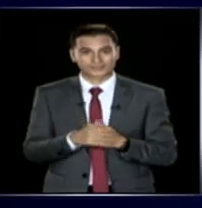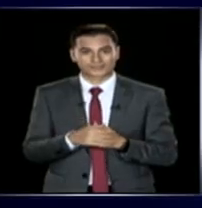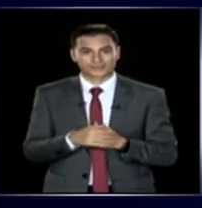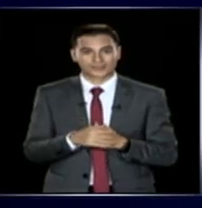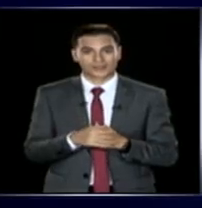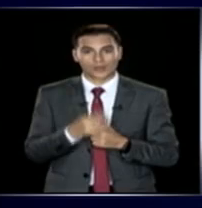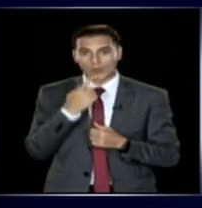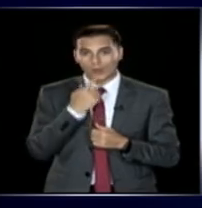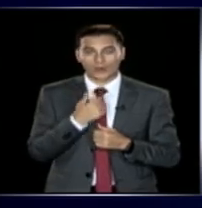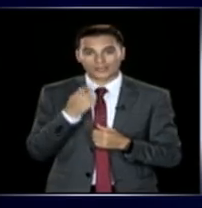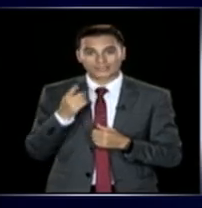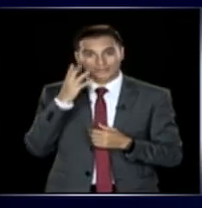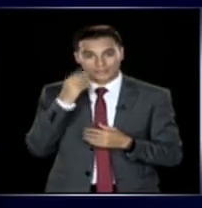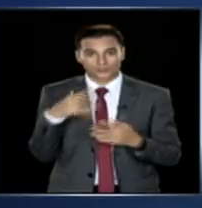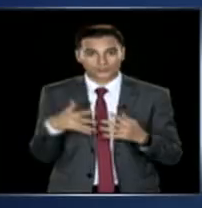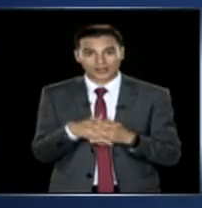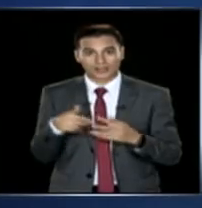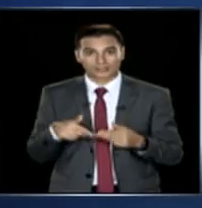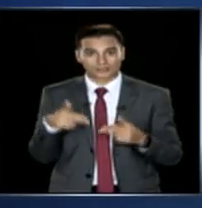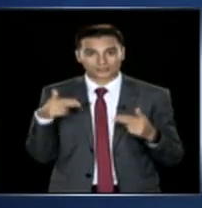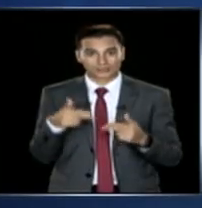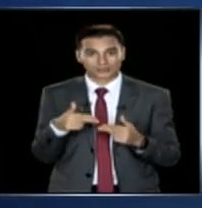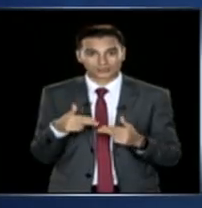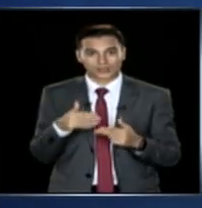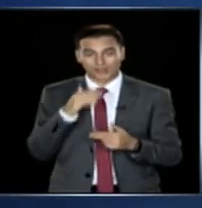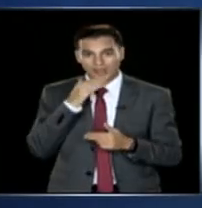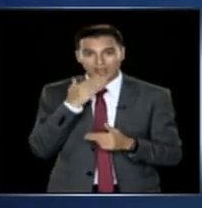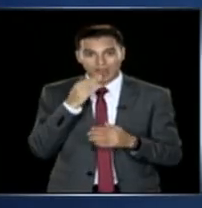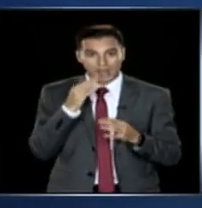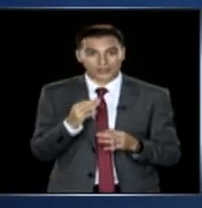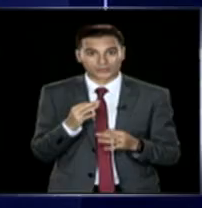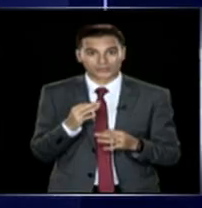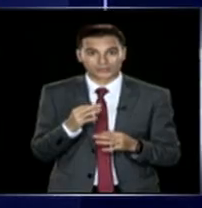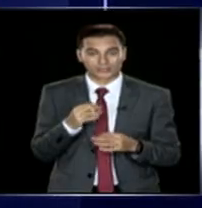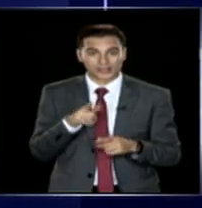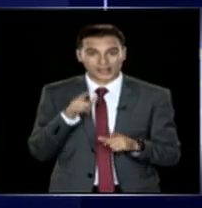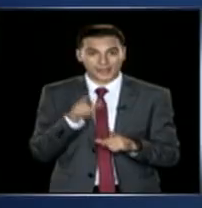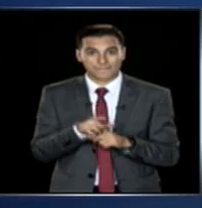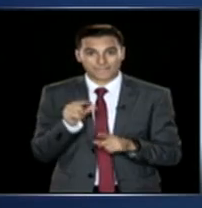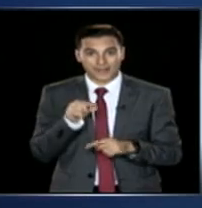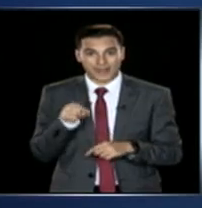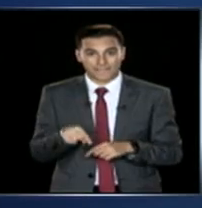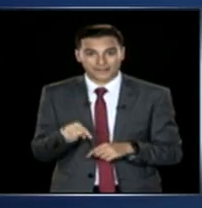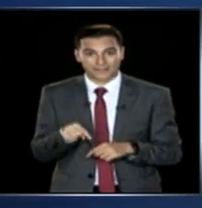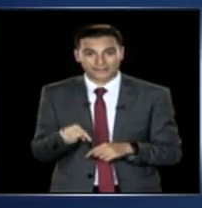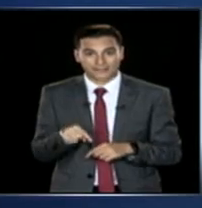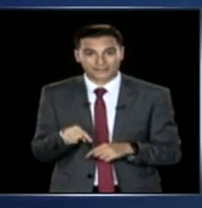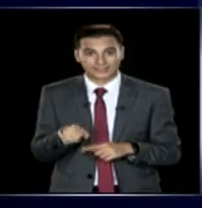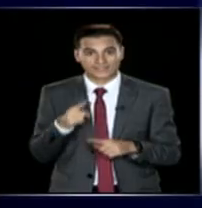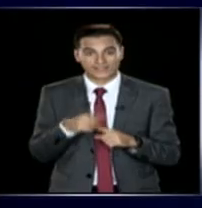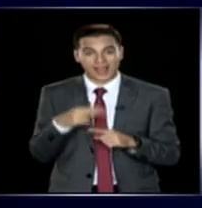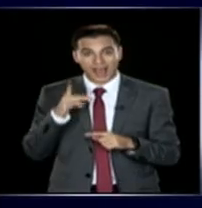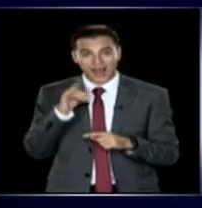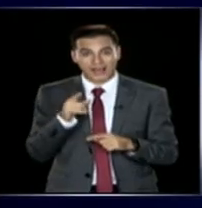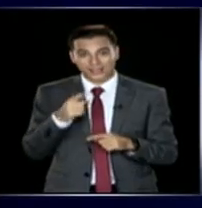الحمد لله. قولي، مبسوط انك معانا هنا؟ قوي. بتحب البرنامج؟ علي